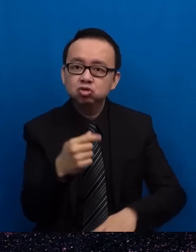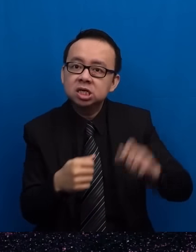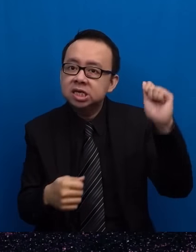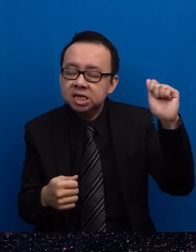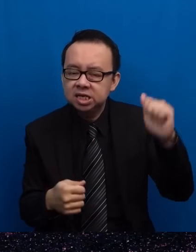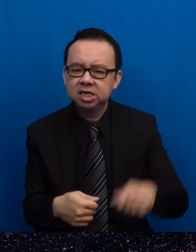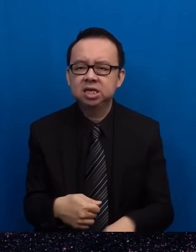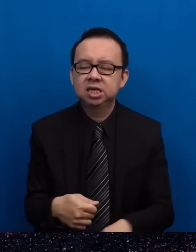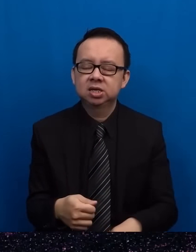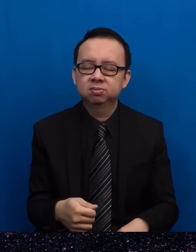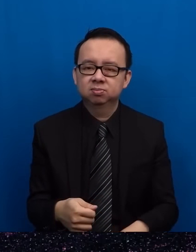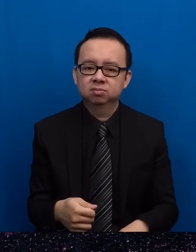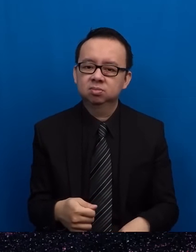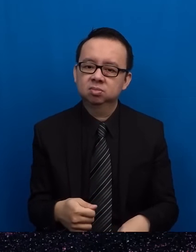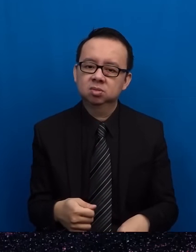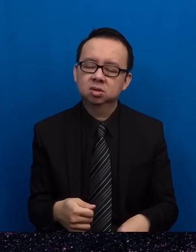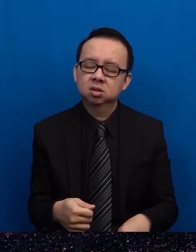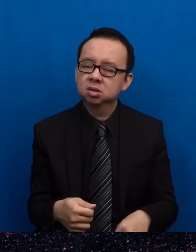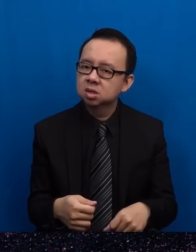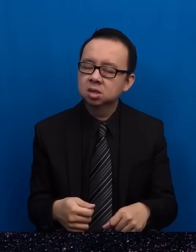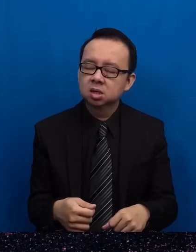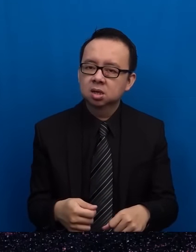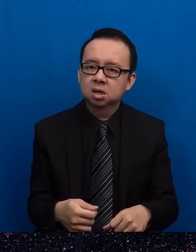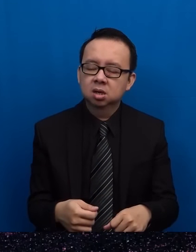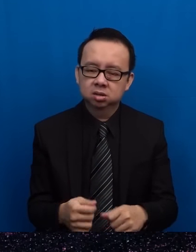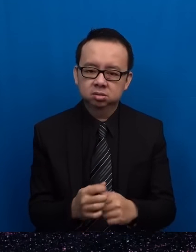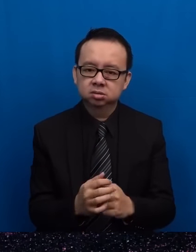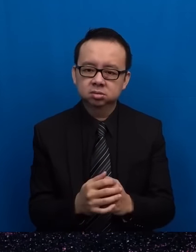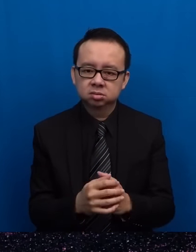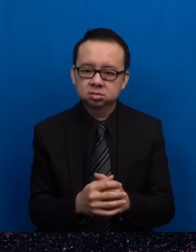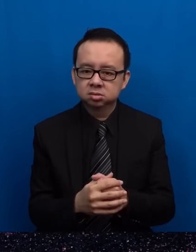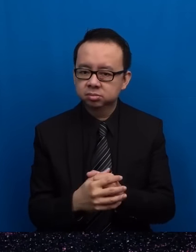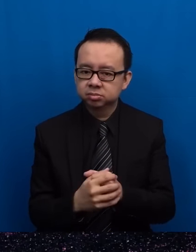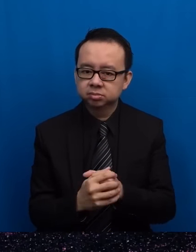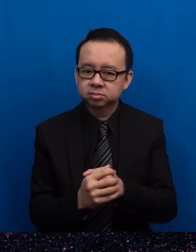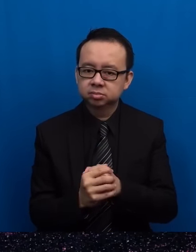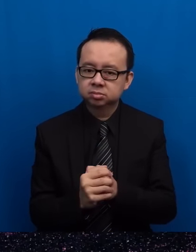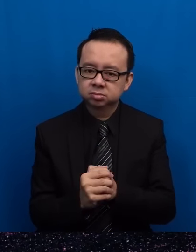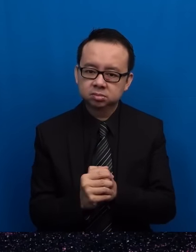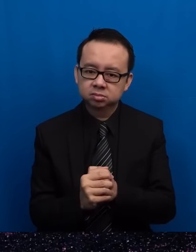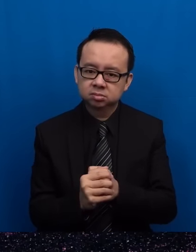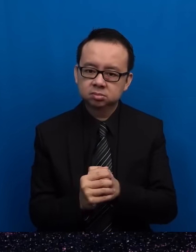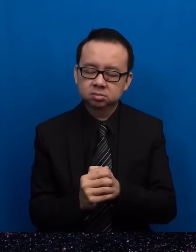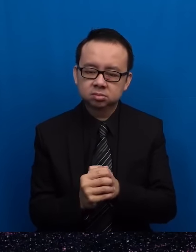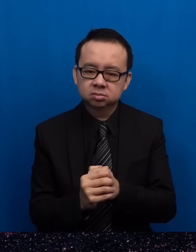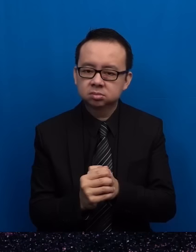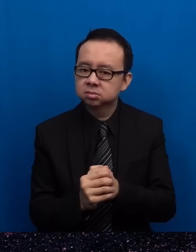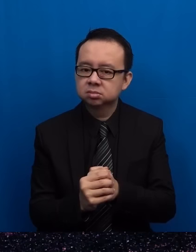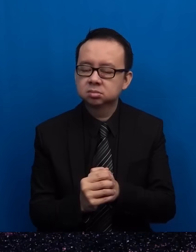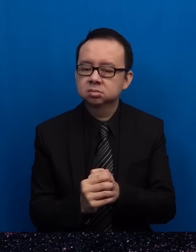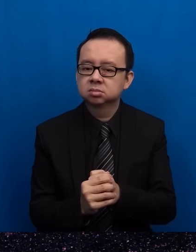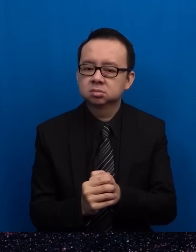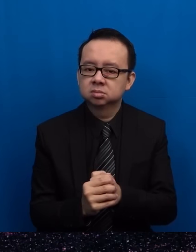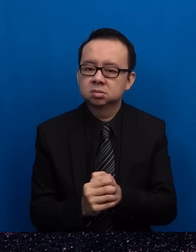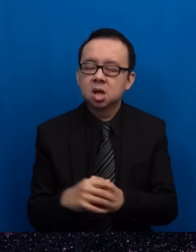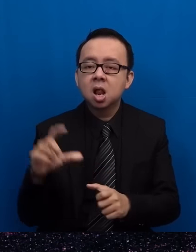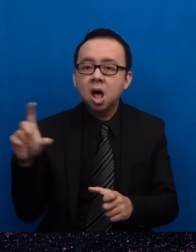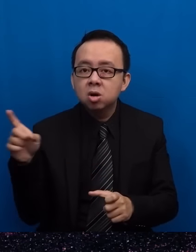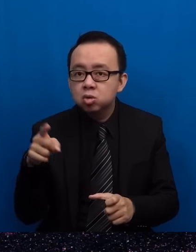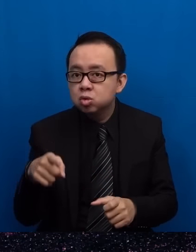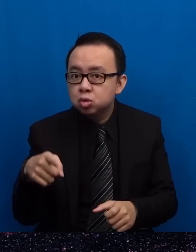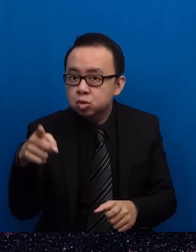lampu lalu lintas itu merah, kuning, hijau. Dan lalu bablas ke sana,